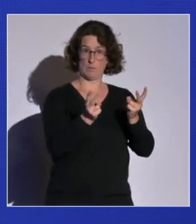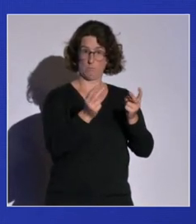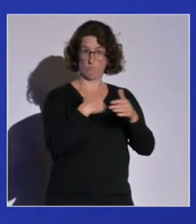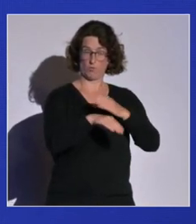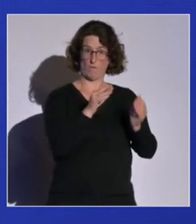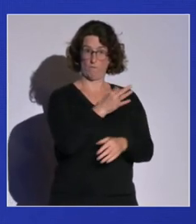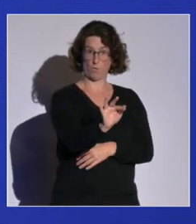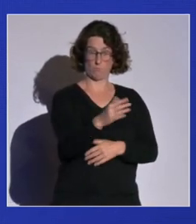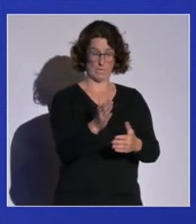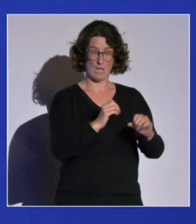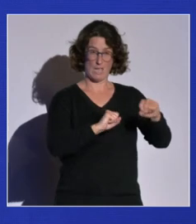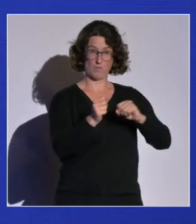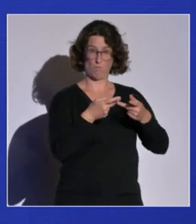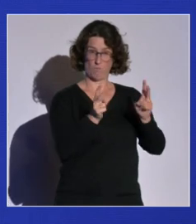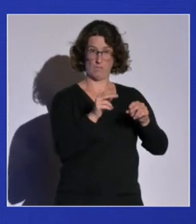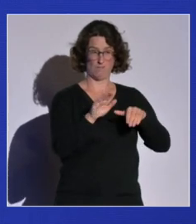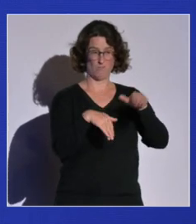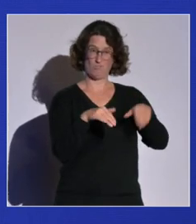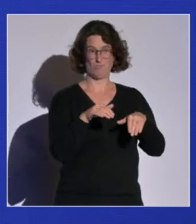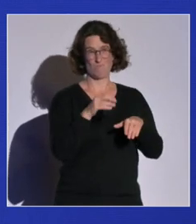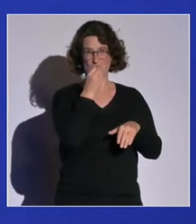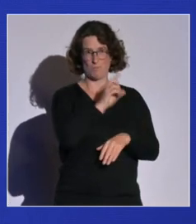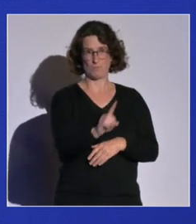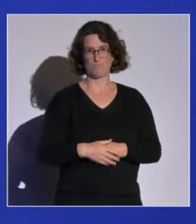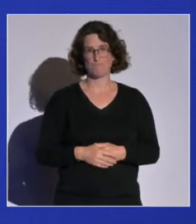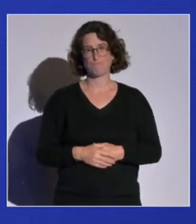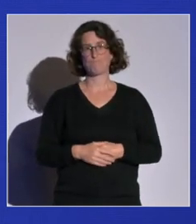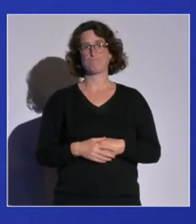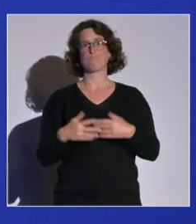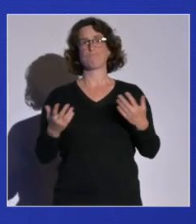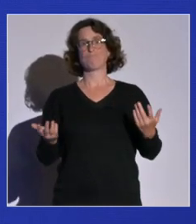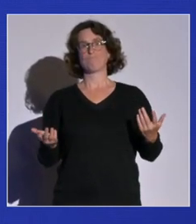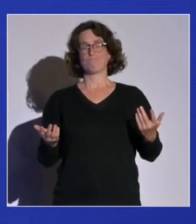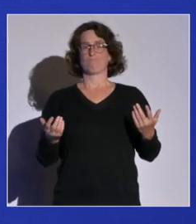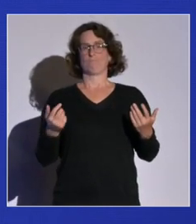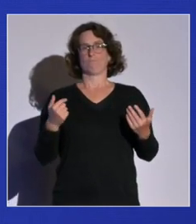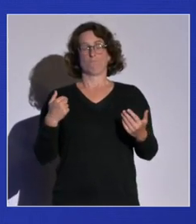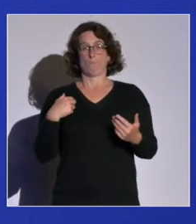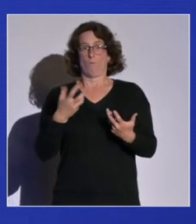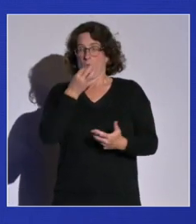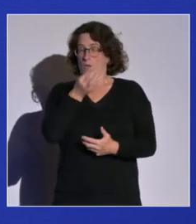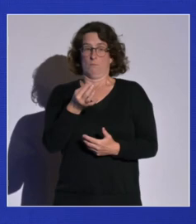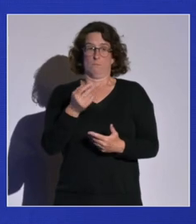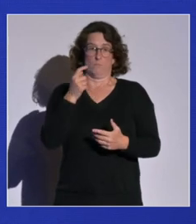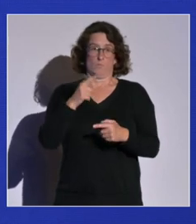ne fonctionne pas bien. Alors, je veux dire ce qui est la vérité que je constate tous les